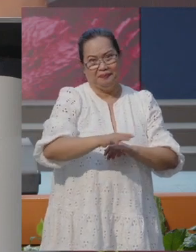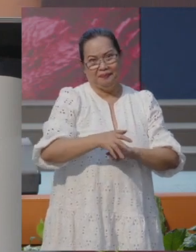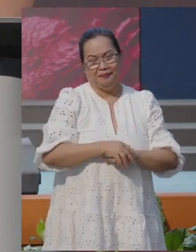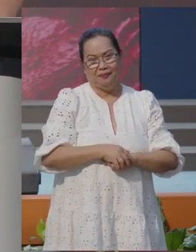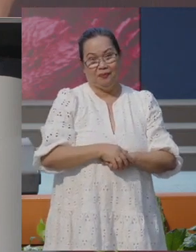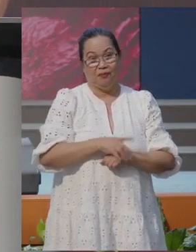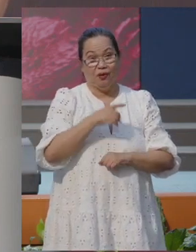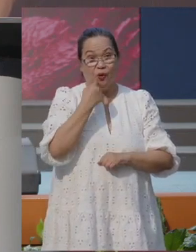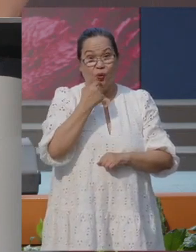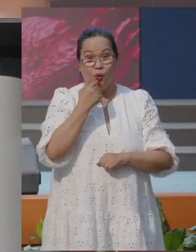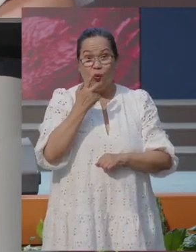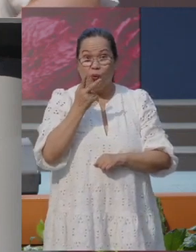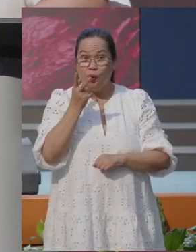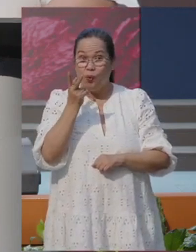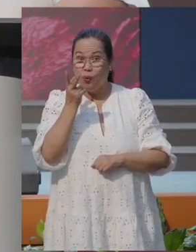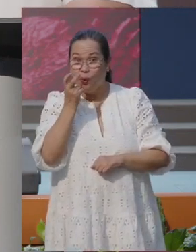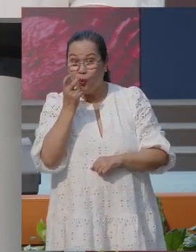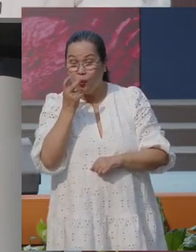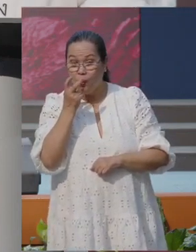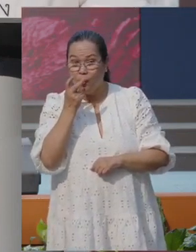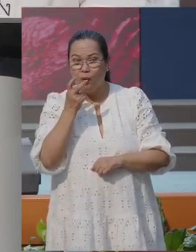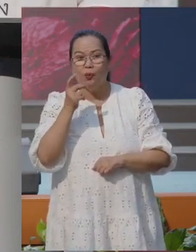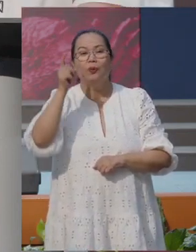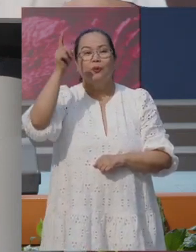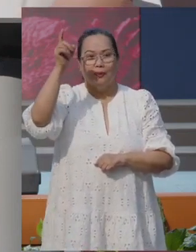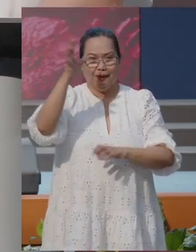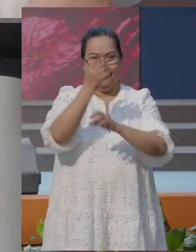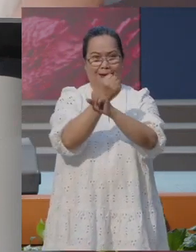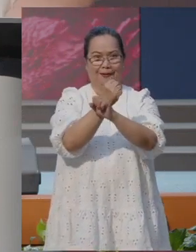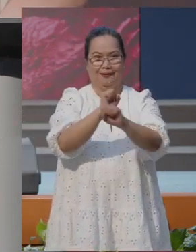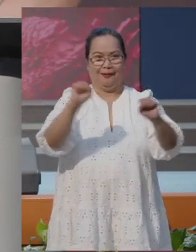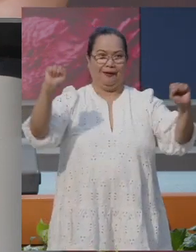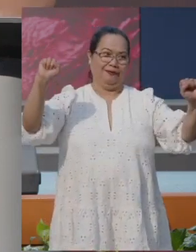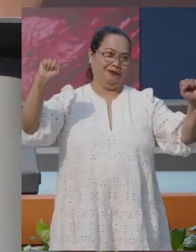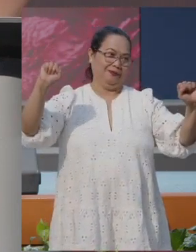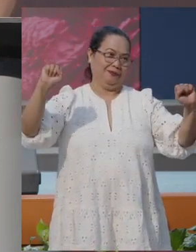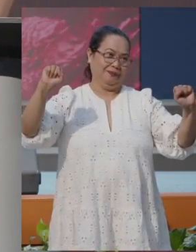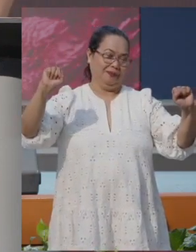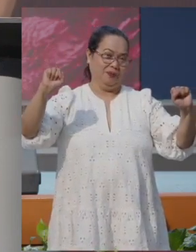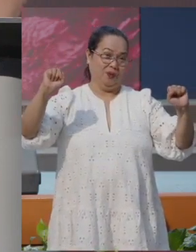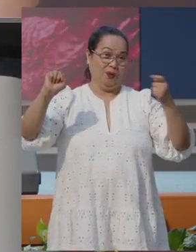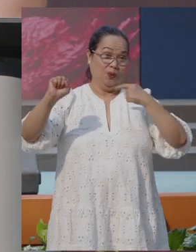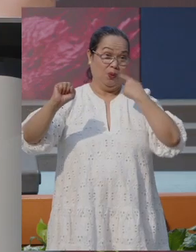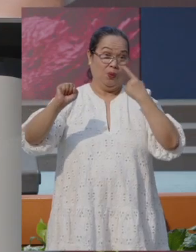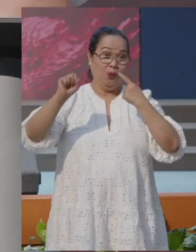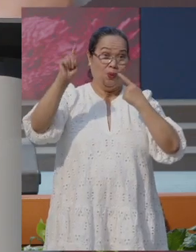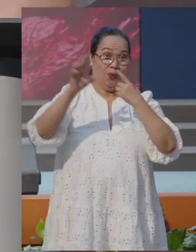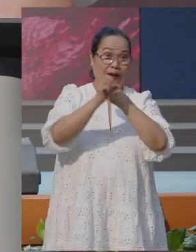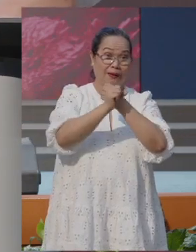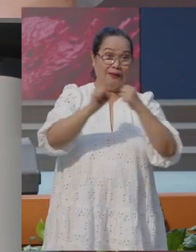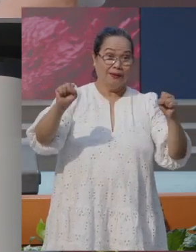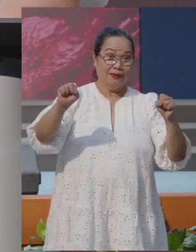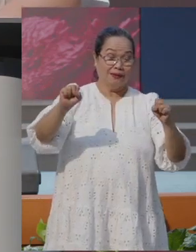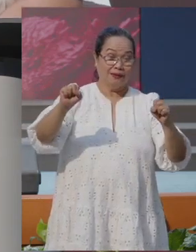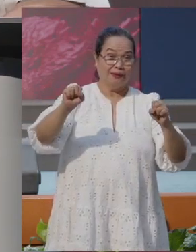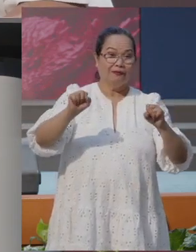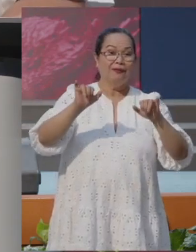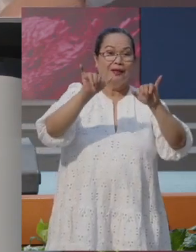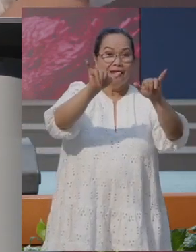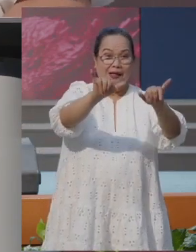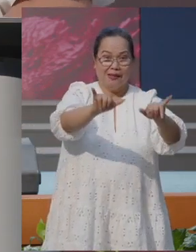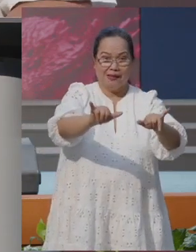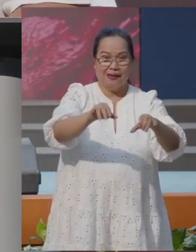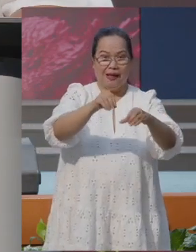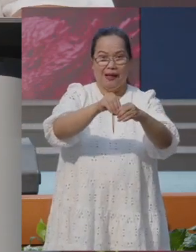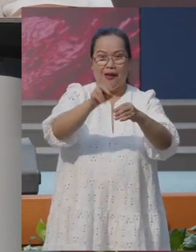Those who hear ay yung mga niligtas ni Jesus. Yung mga niligtas ni Jesus, pinananahanan ng